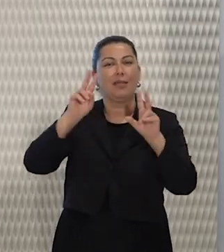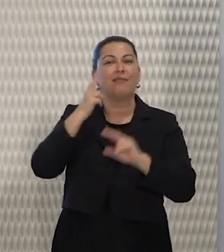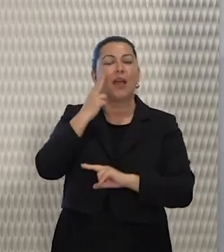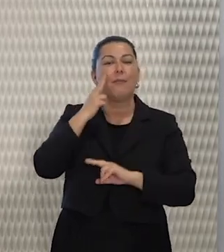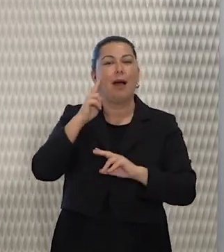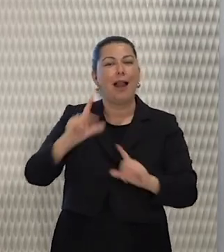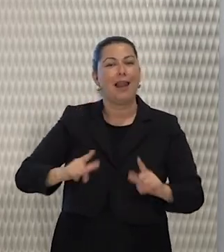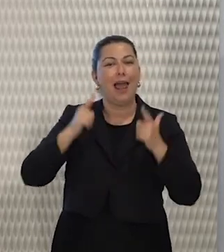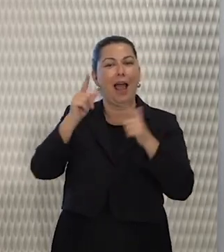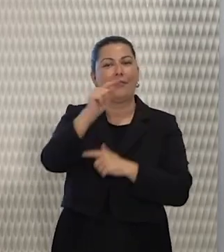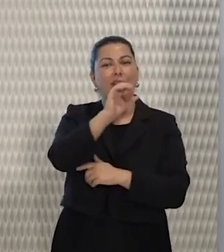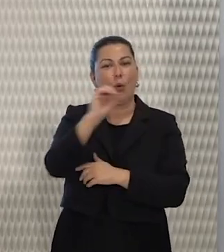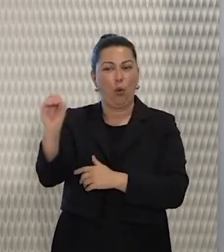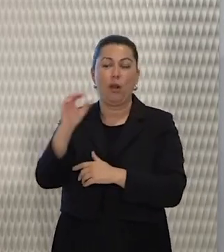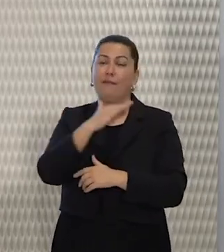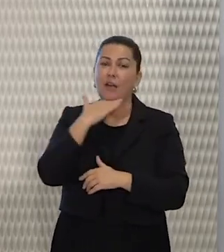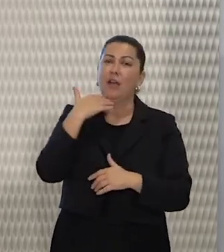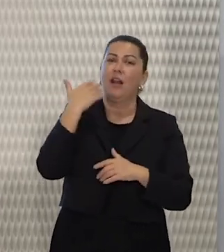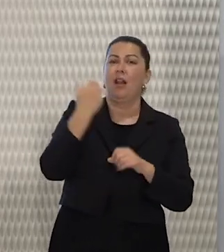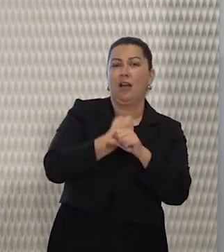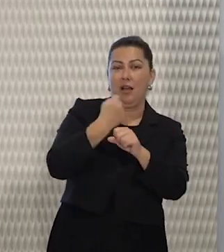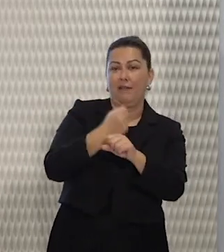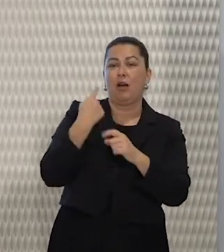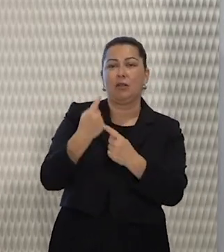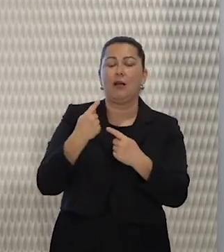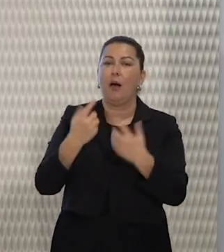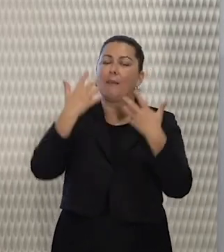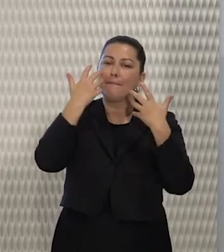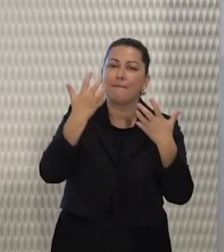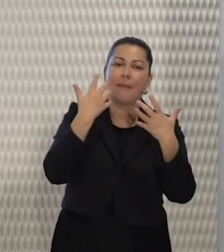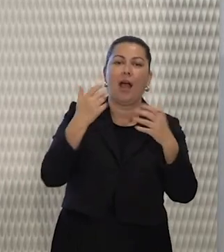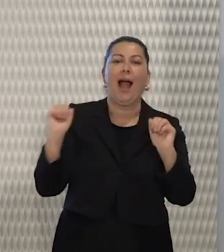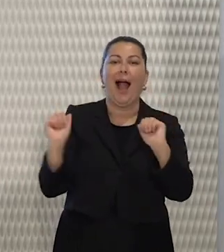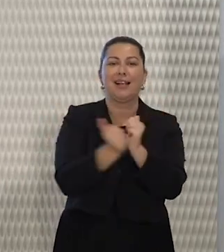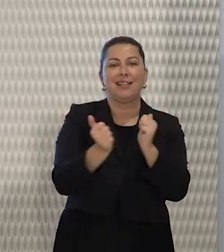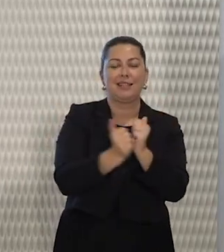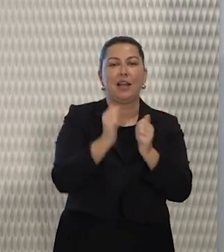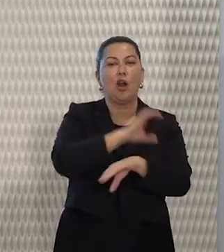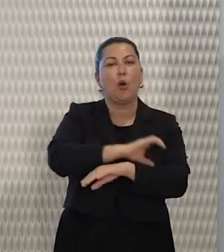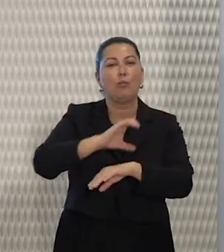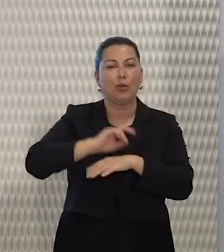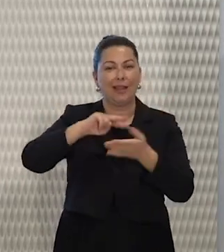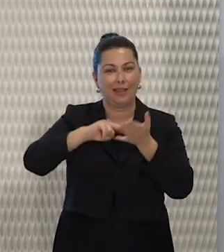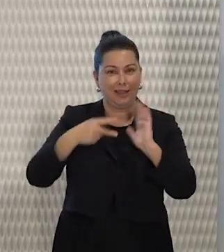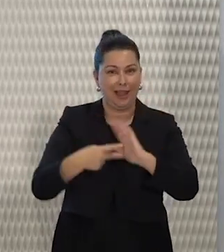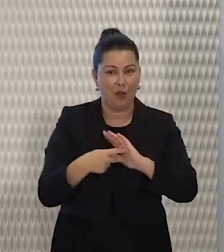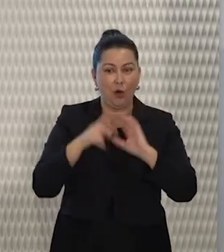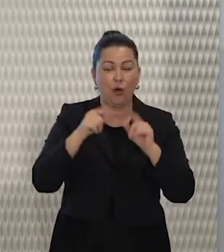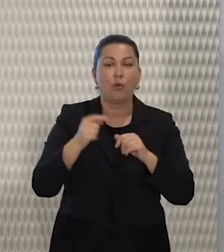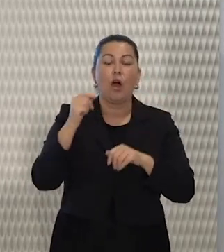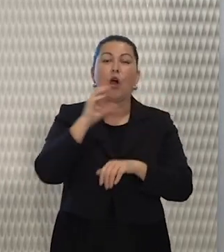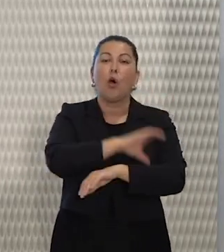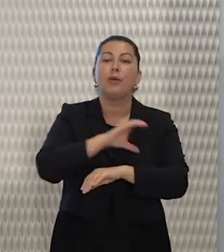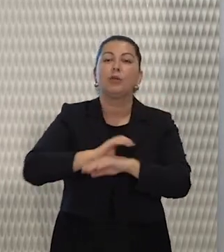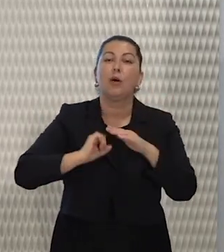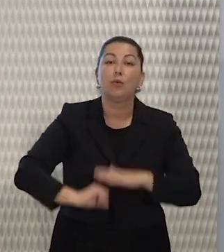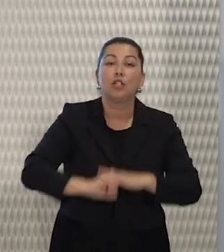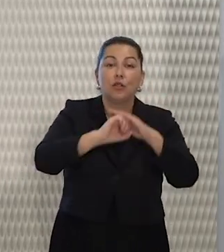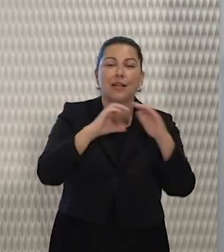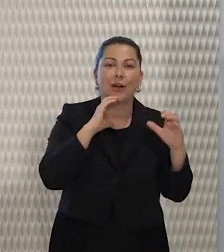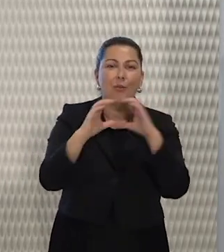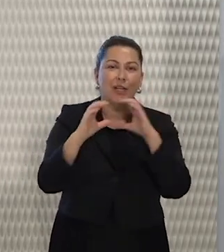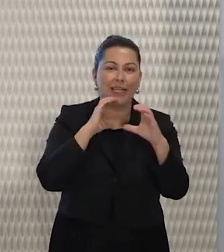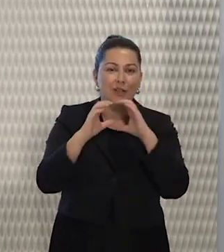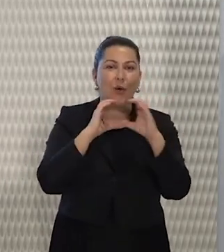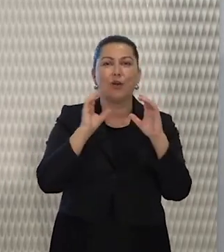viel vorantreiben möchte. Er ist leidenschaftlicher Verfechter von assistierenden Computertechnologien und computerunterstützter Kommunikation,